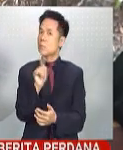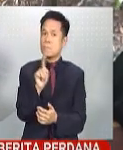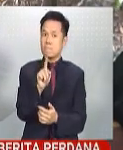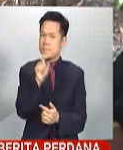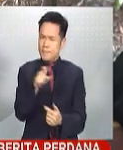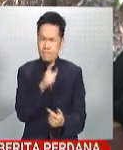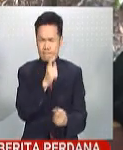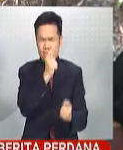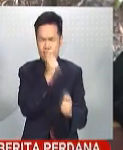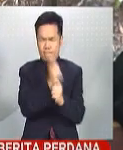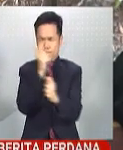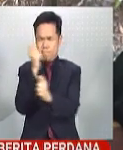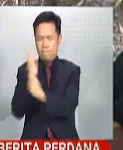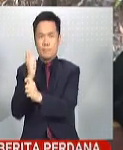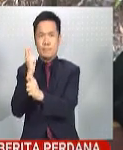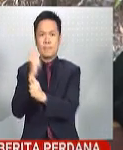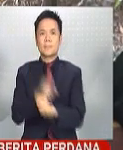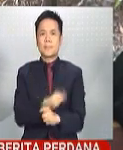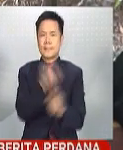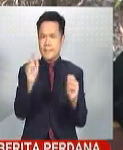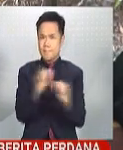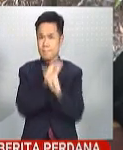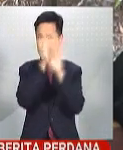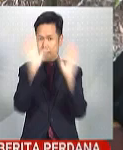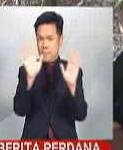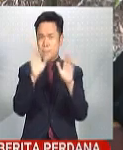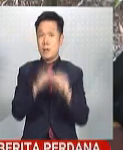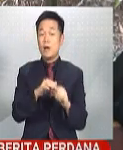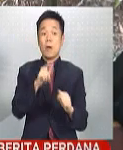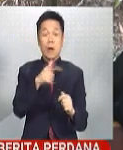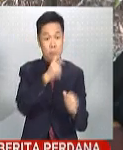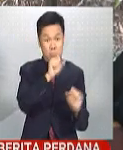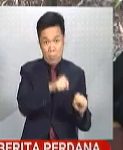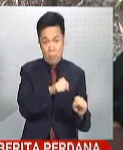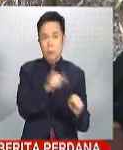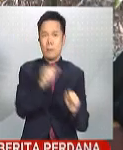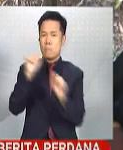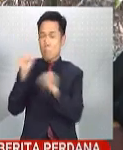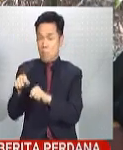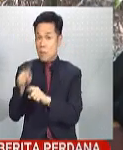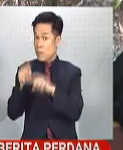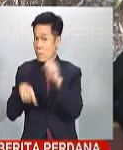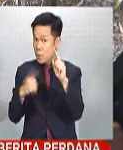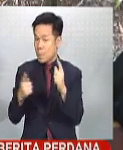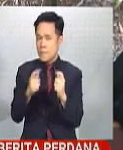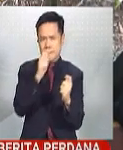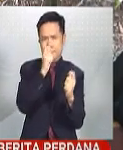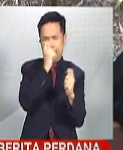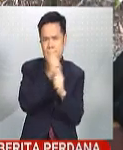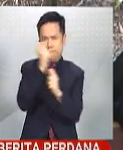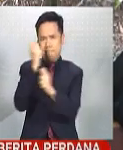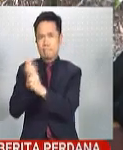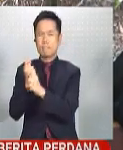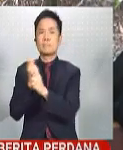kata pakai lok biar tak boleh. Kena kerap mah. Boleh, boleh. Tak boleh, tak boleh.